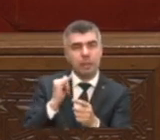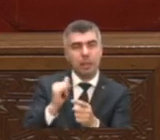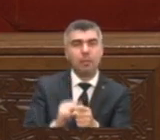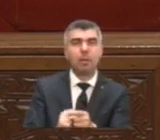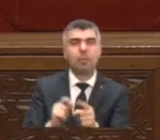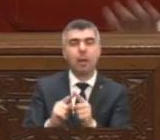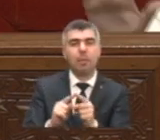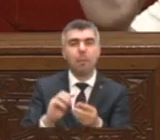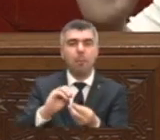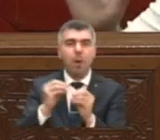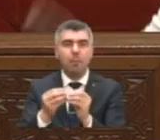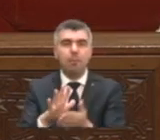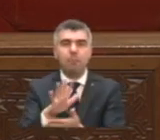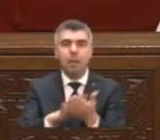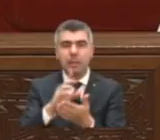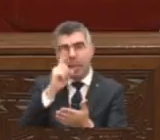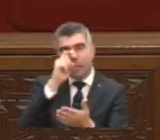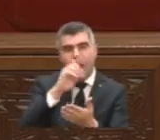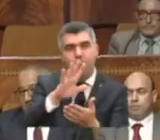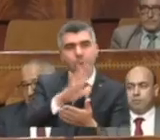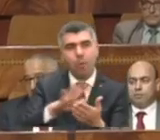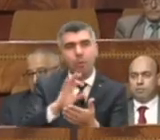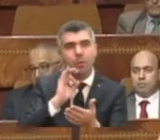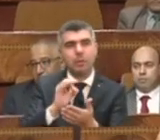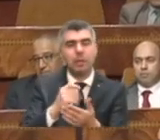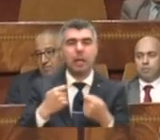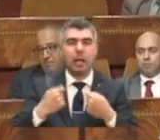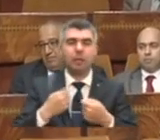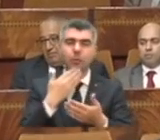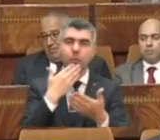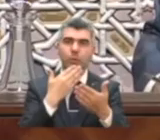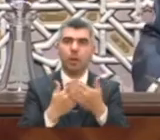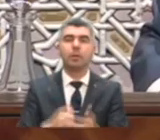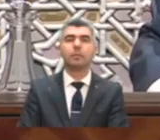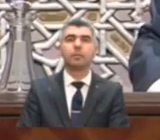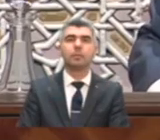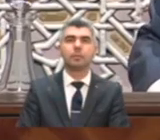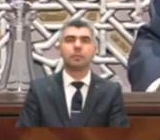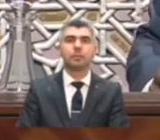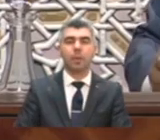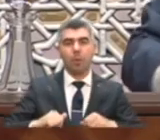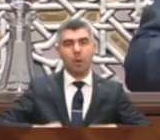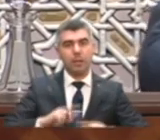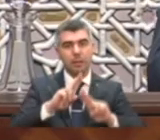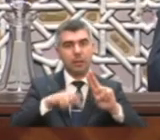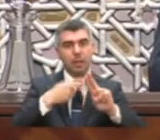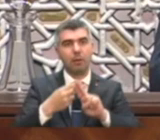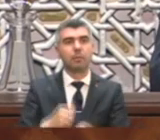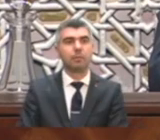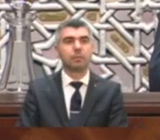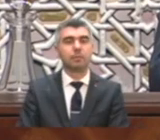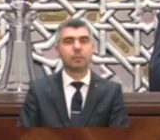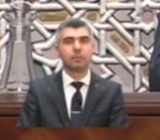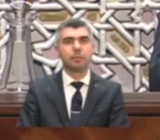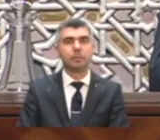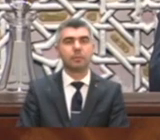وتزاود اختلالات والصعوبات والإكراهات؟ شكرا سيد الرئيس. شكرا سيد النائب المحترم. سيد الوزيرة تفضلوا. لي يا سيد